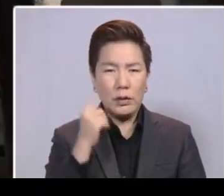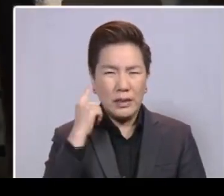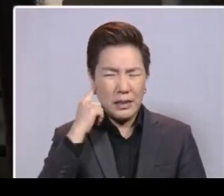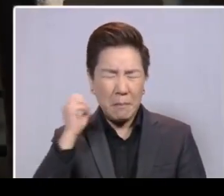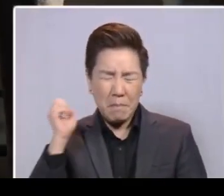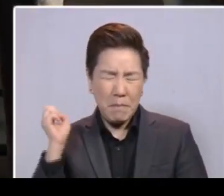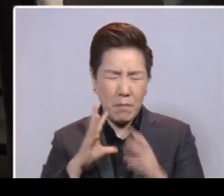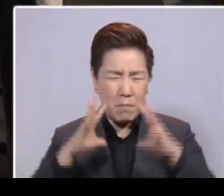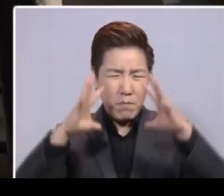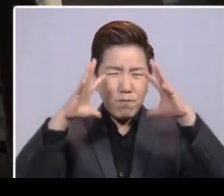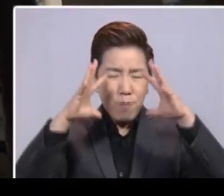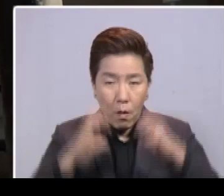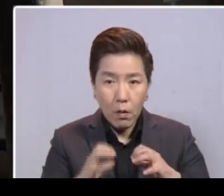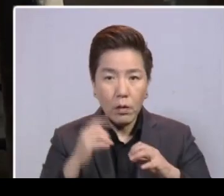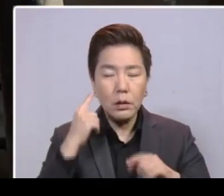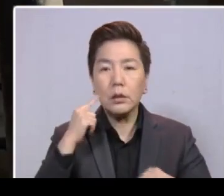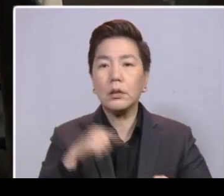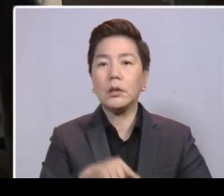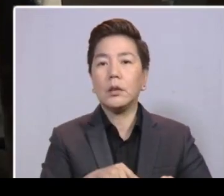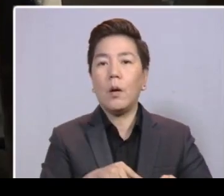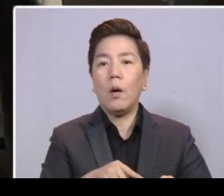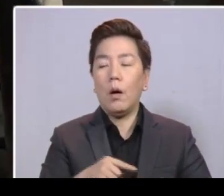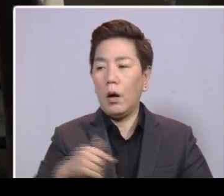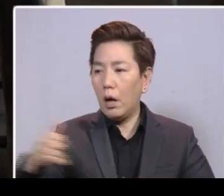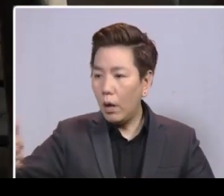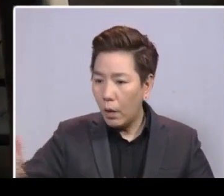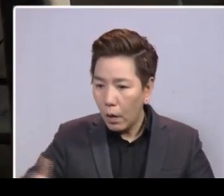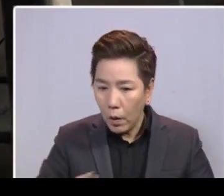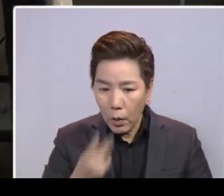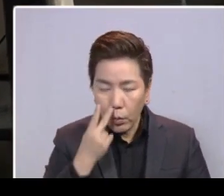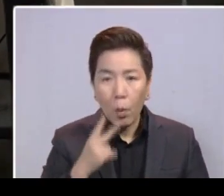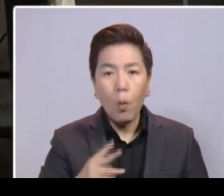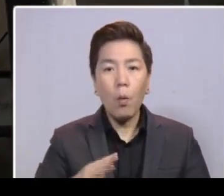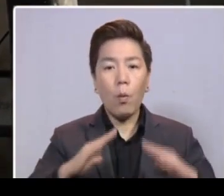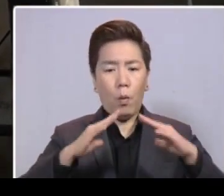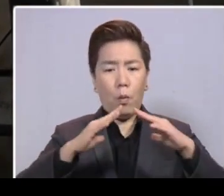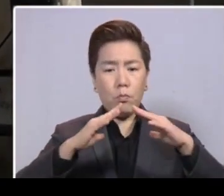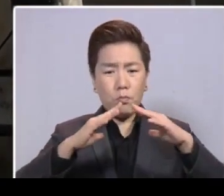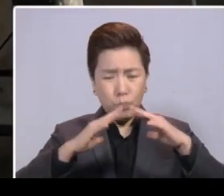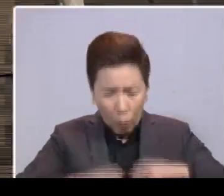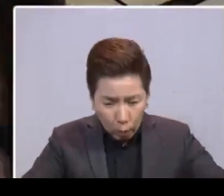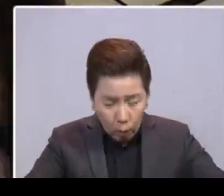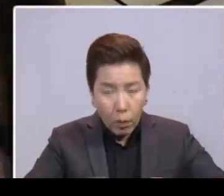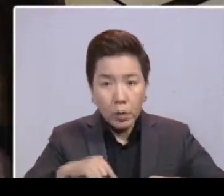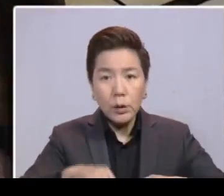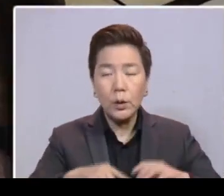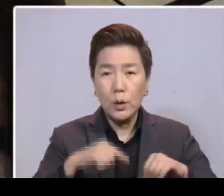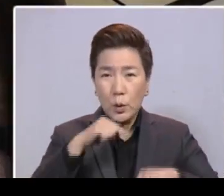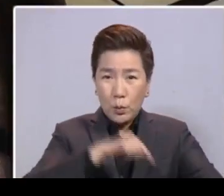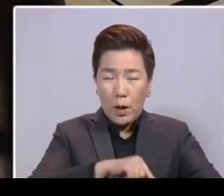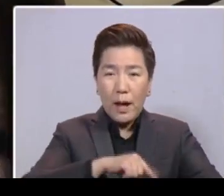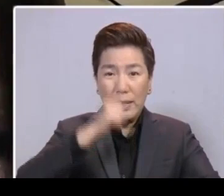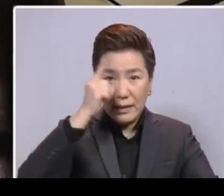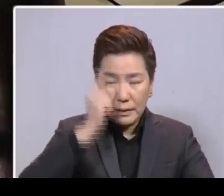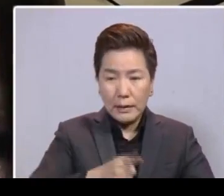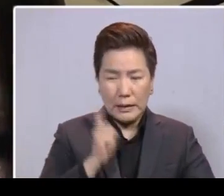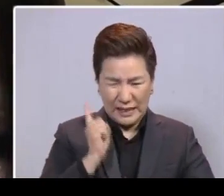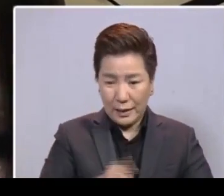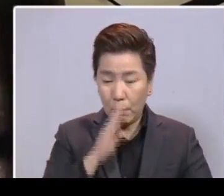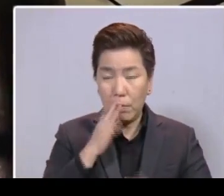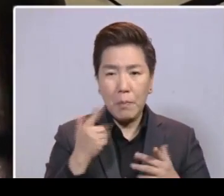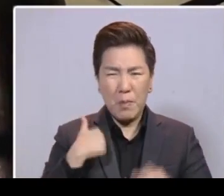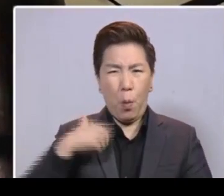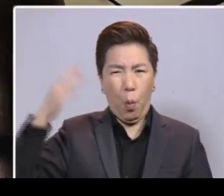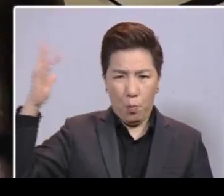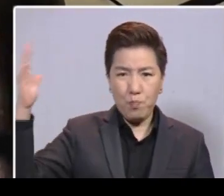เสียงดังถล่มดังคลื่นออกมาออกมาดูข้อปรากฏว่าหลังคาเนี่ยมันพังถล่มซึ่งช่วงเวลานั้นเนี่ยท่านเจ้าอาวาสบอกว่ามี